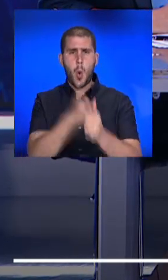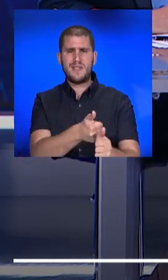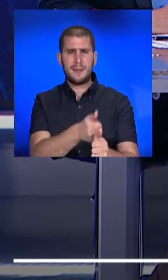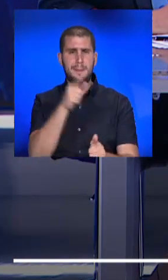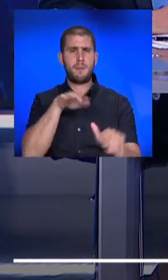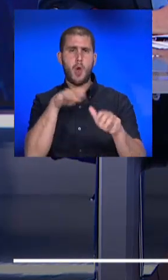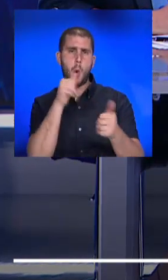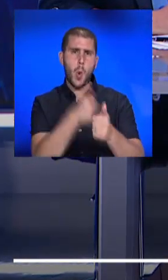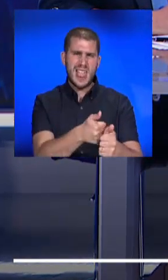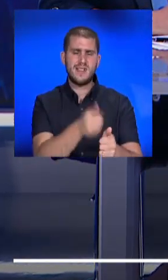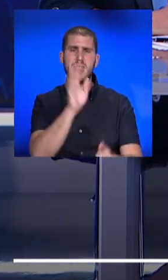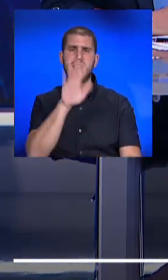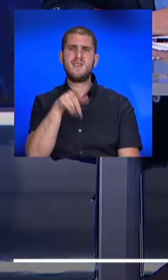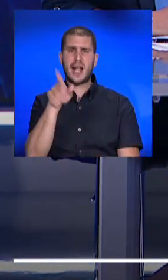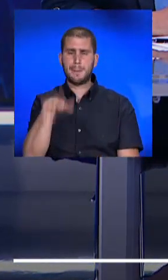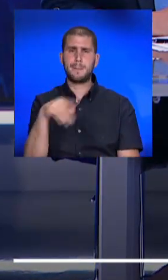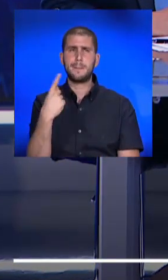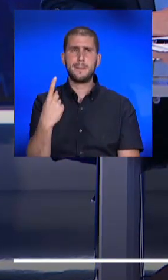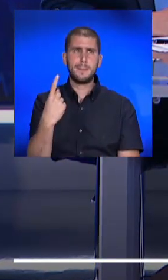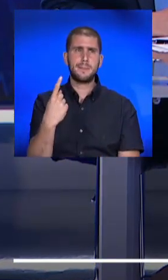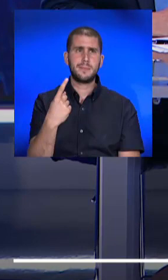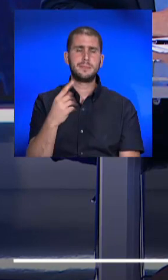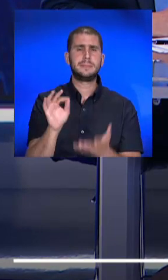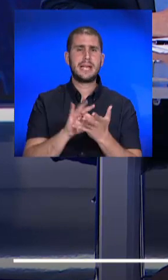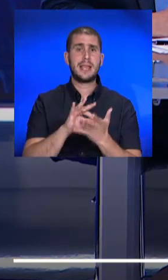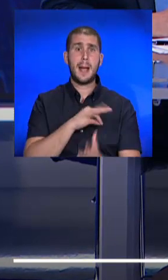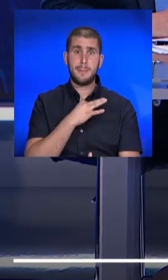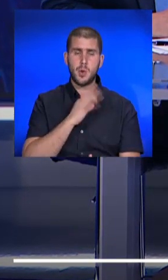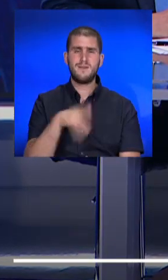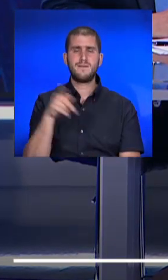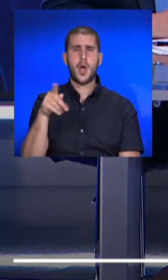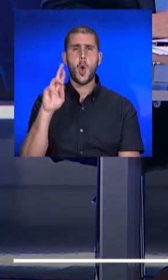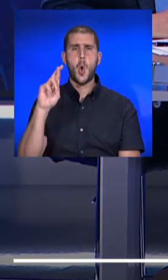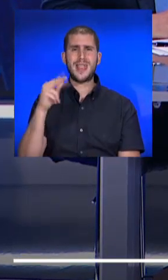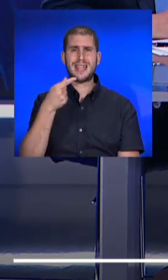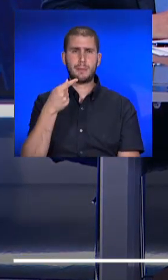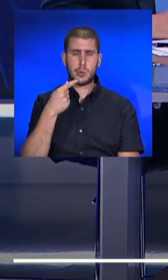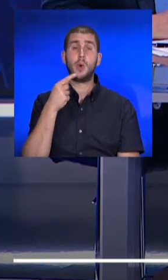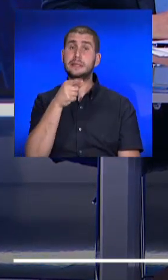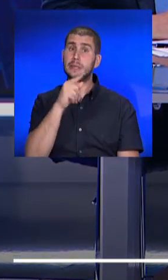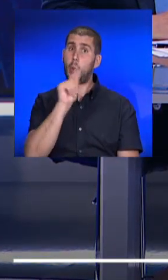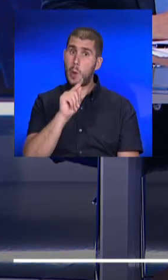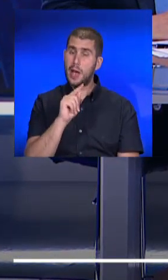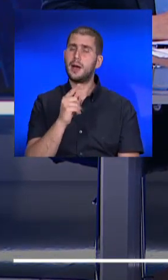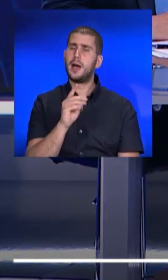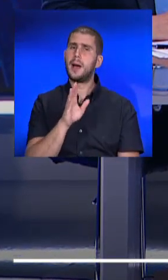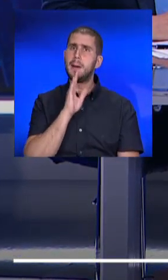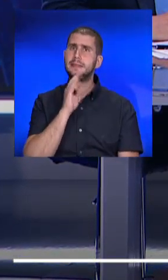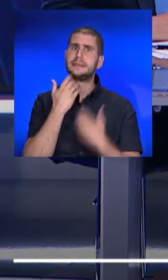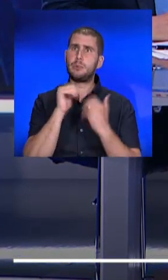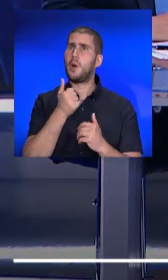הממשלה ומצד מצד משרד הבריאות, מצד פרויקטור הקורונה, וזה אולי הטרגדיה של הסיפור של